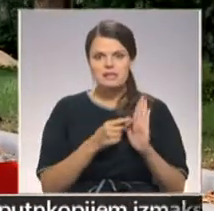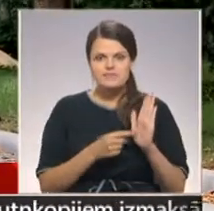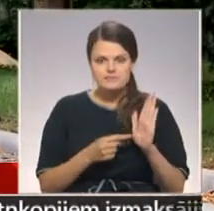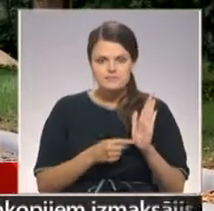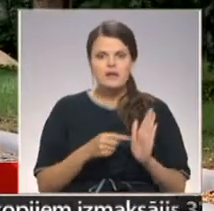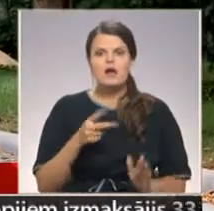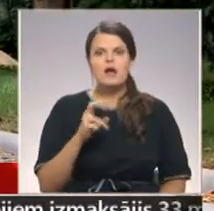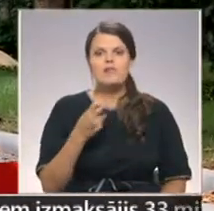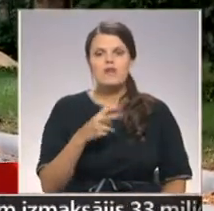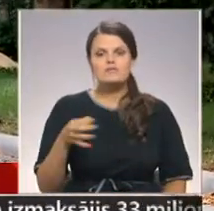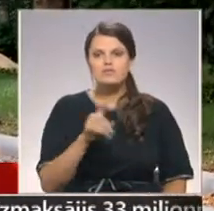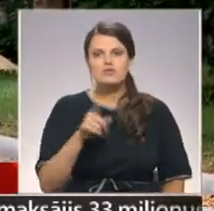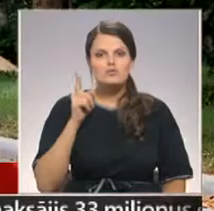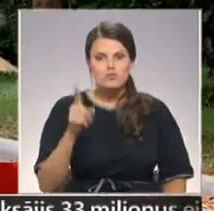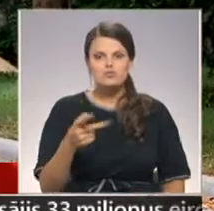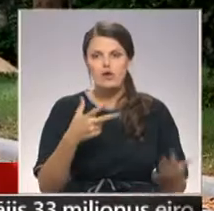Kandavas novadā ir